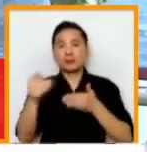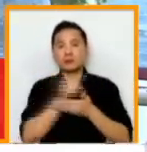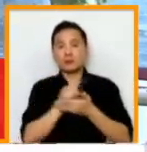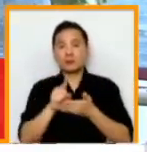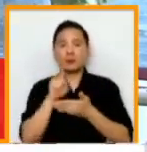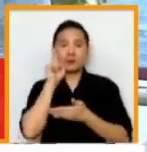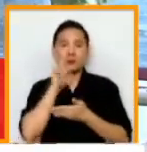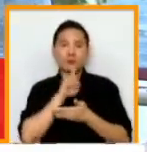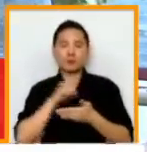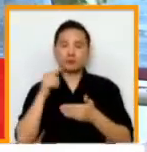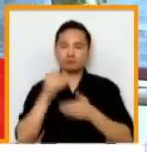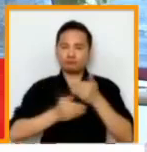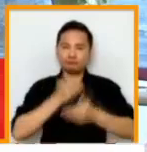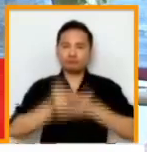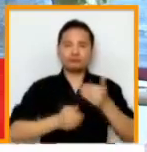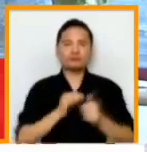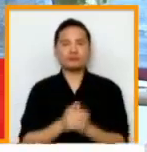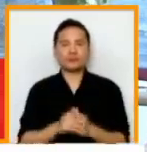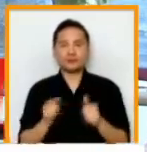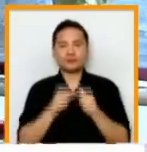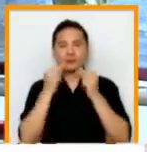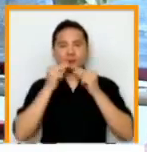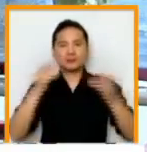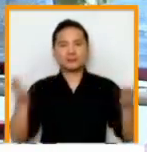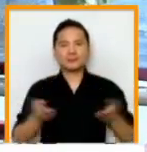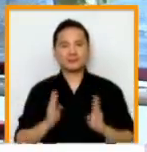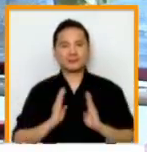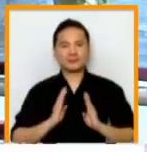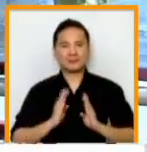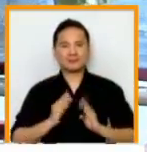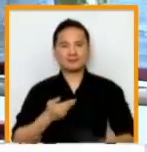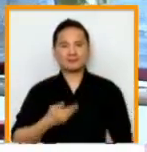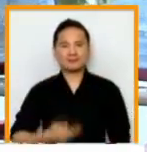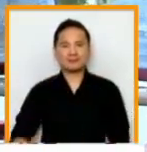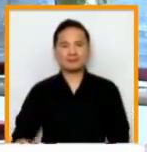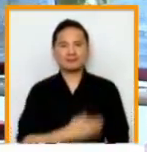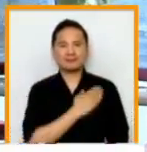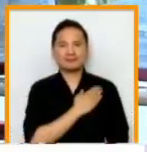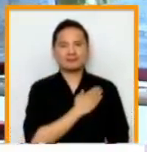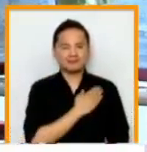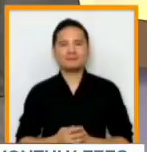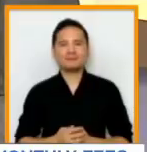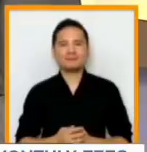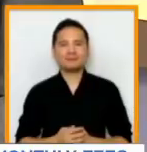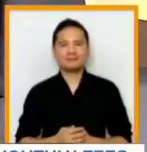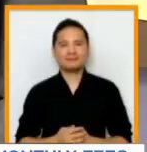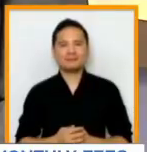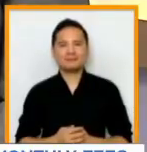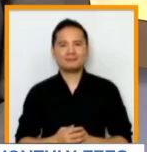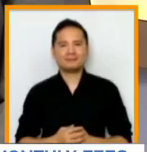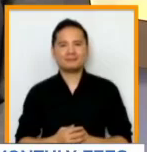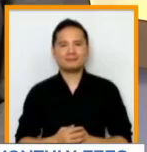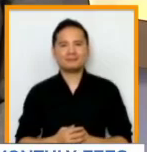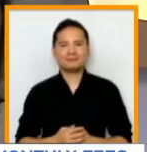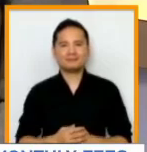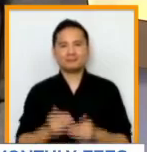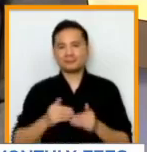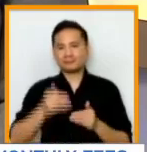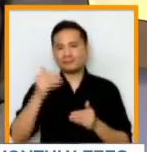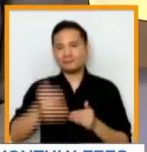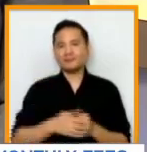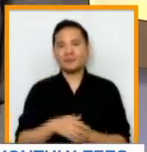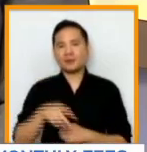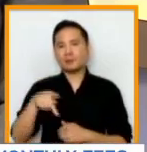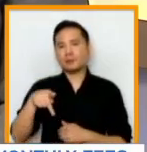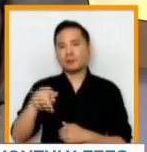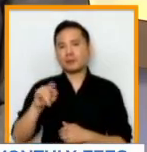dito. Yan ang unang balita dito sa Baguio City. Ako po si Darlene Kay. Buong puso para sa Pilipinas. Nakahanda na rin po ang PITX para sa